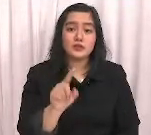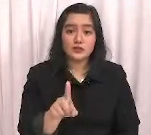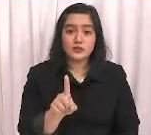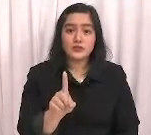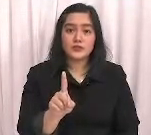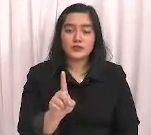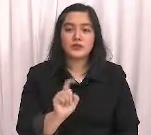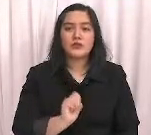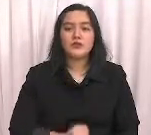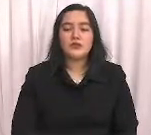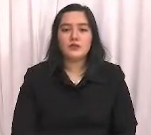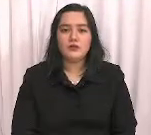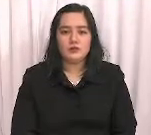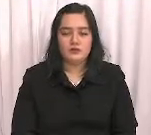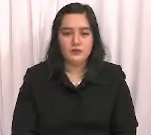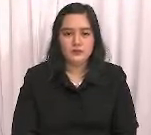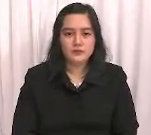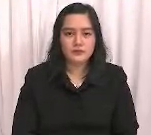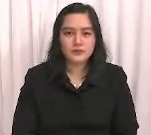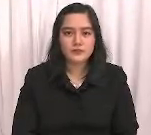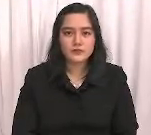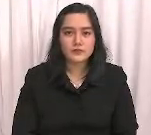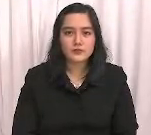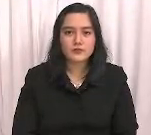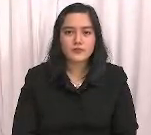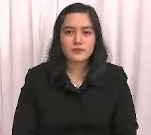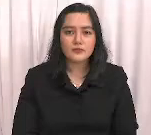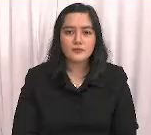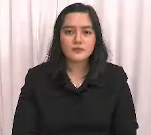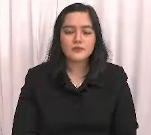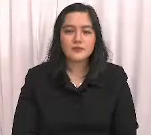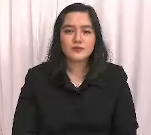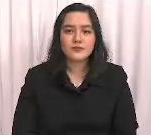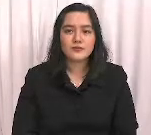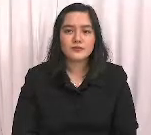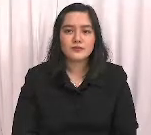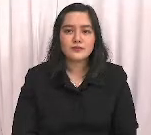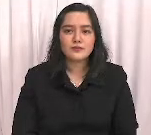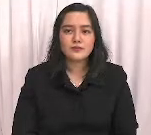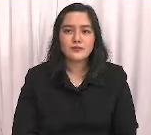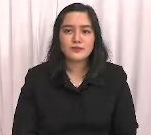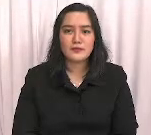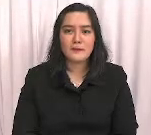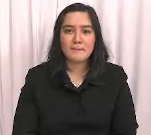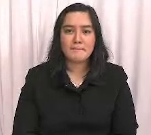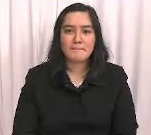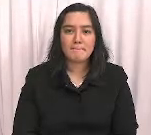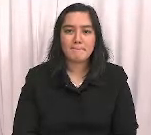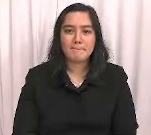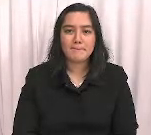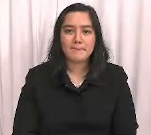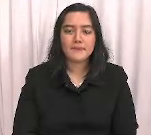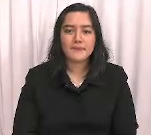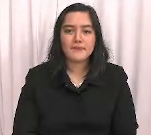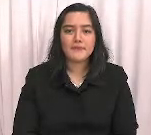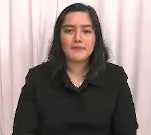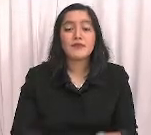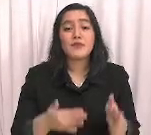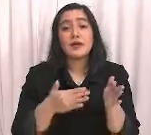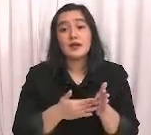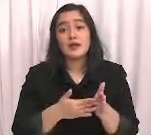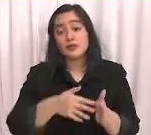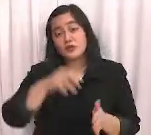that safely trust in her. Alright? Now, ang ginamit